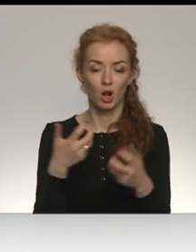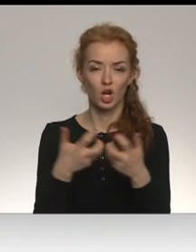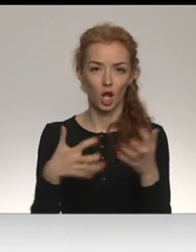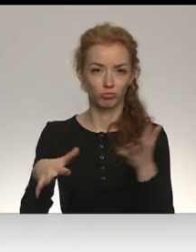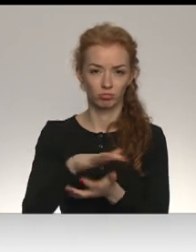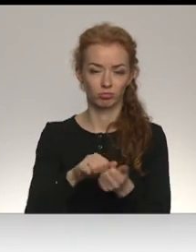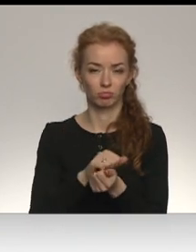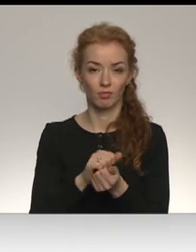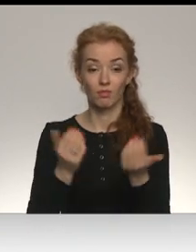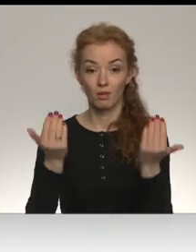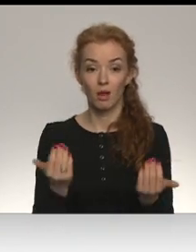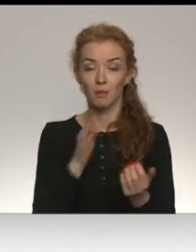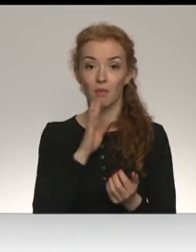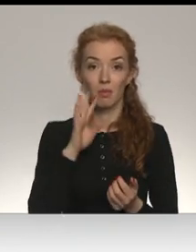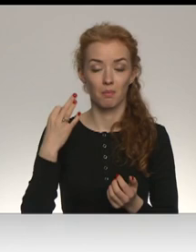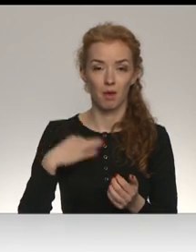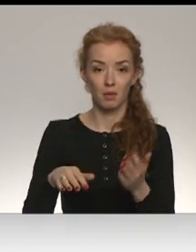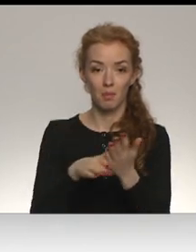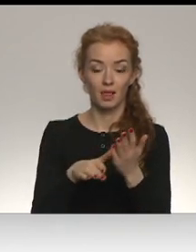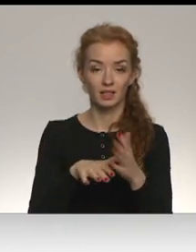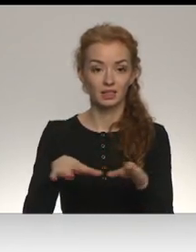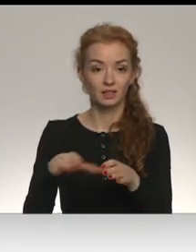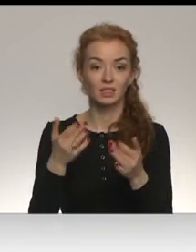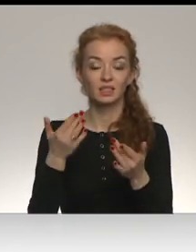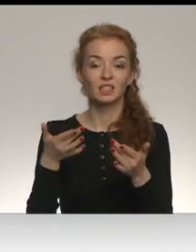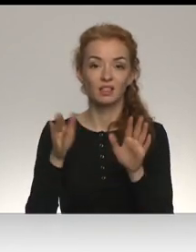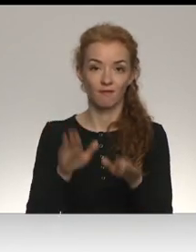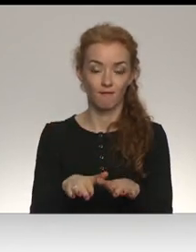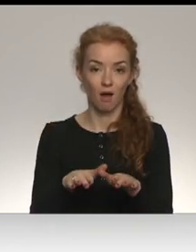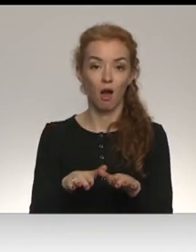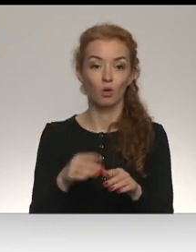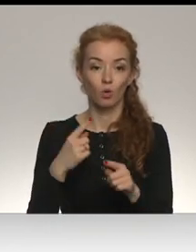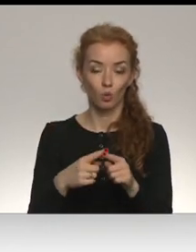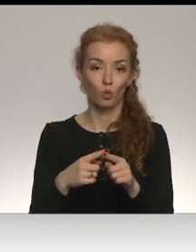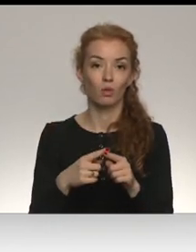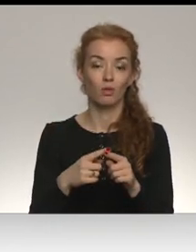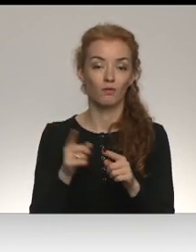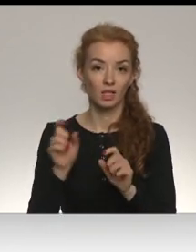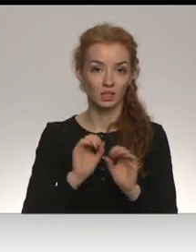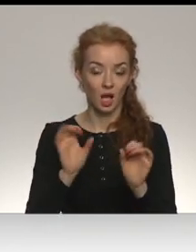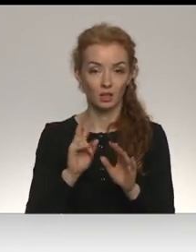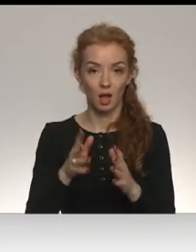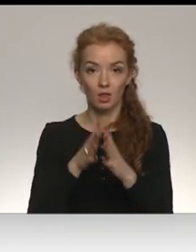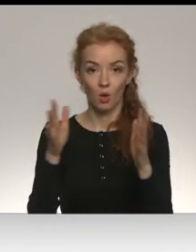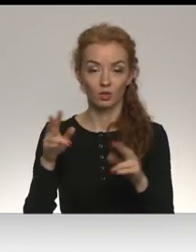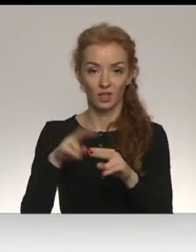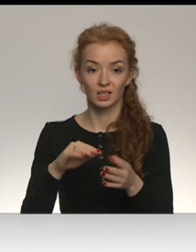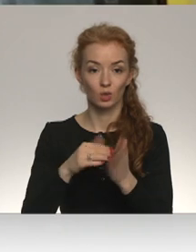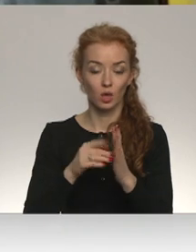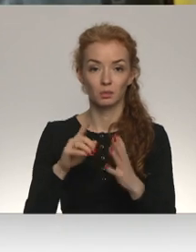vienā mirklī. Tagad māte un meita palīdz dzīvniekiem, cik vien viņu spēkos. Kā stāsta Inna, daudz vietas situācija esot